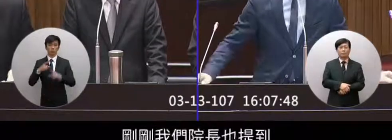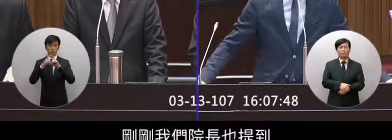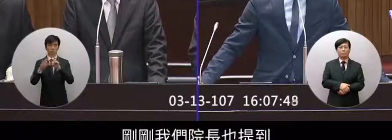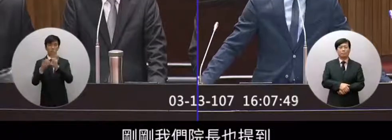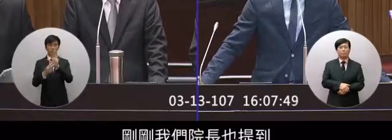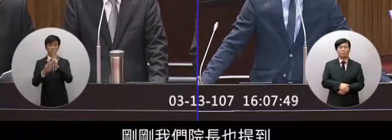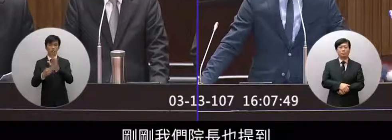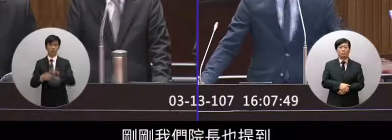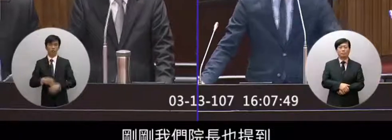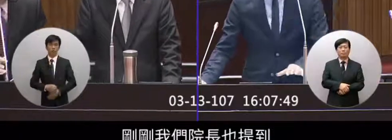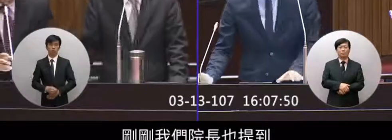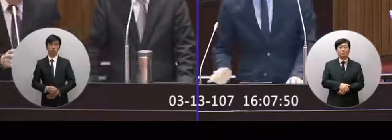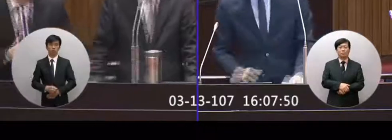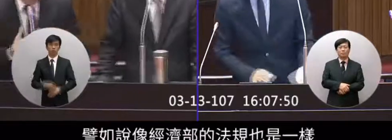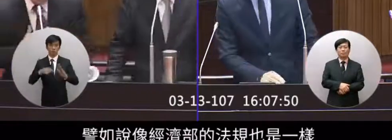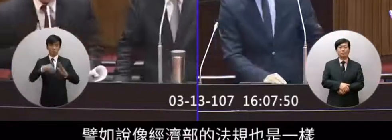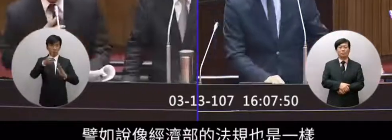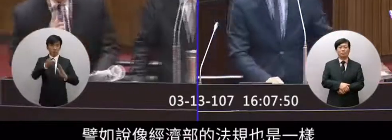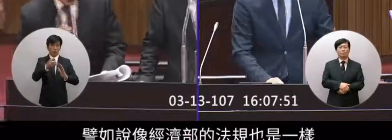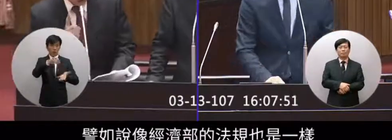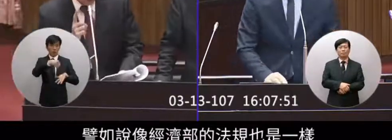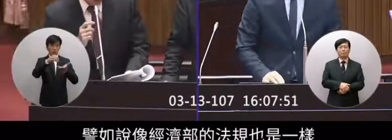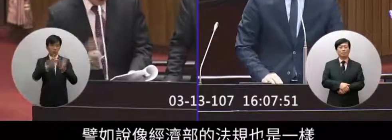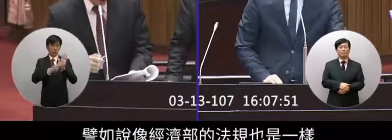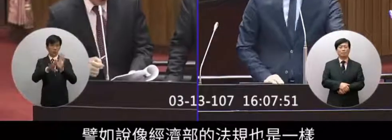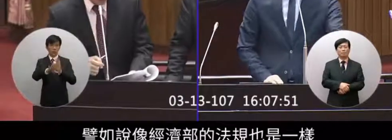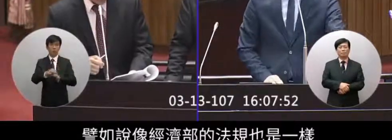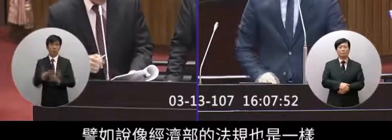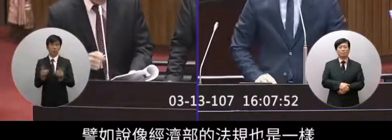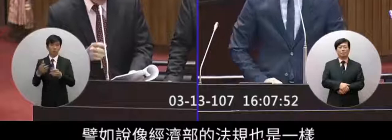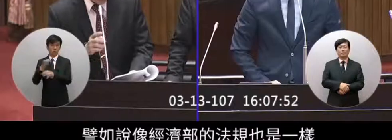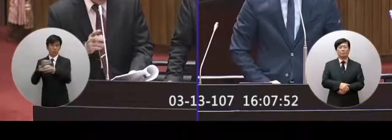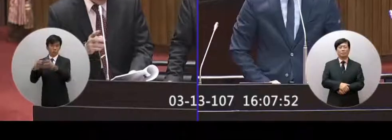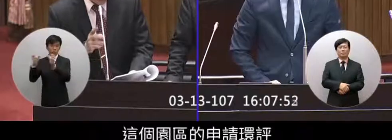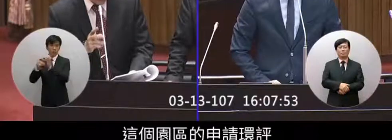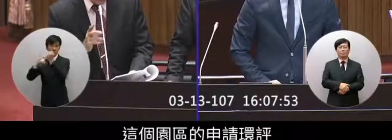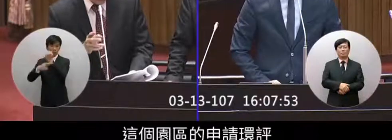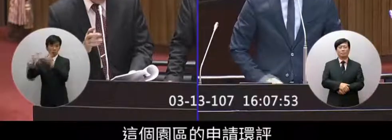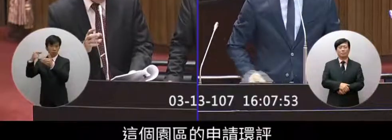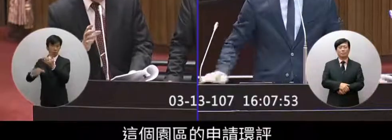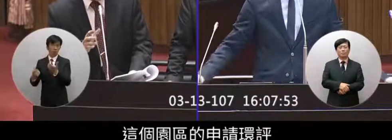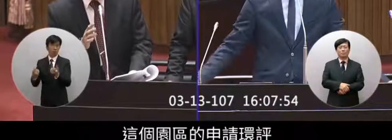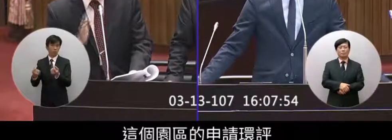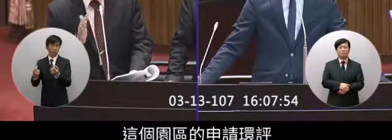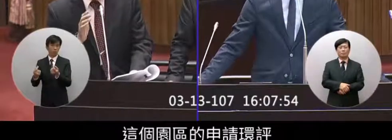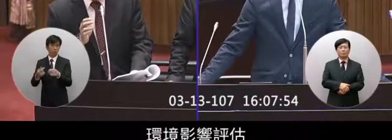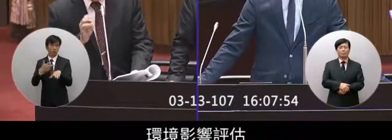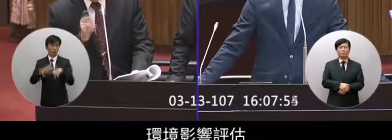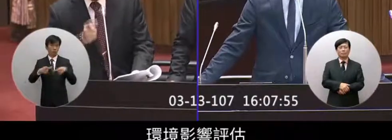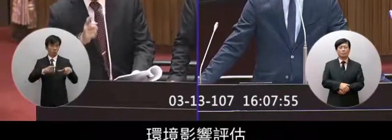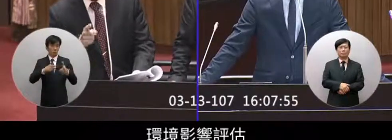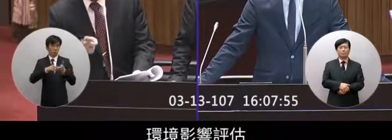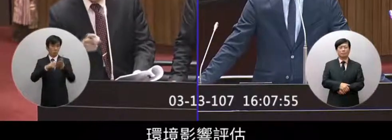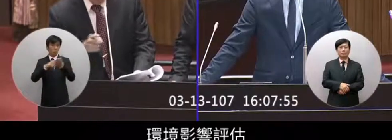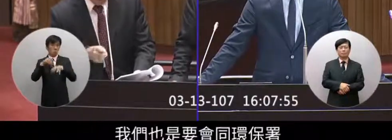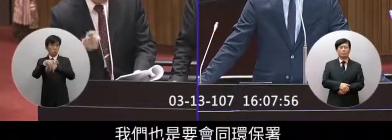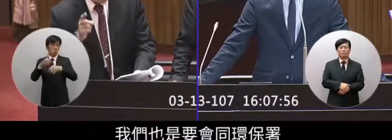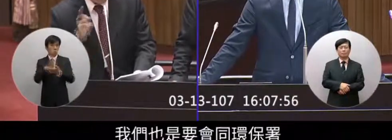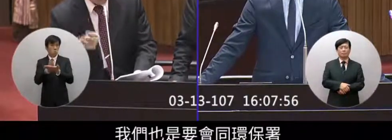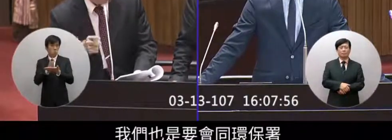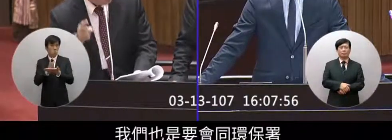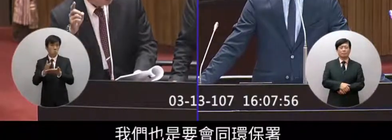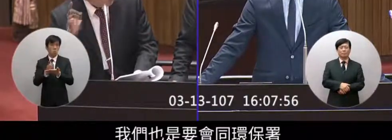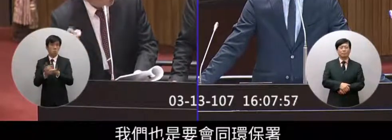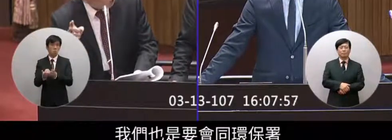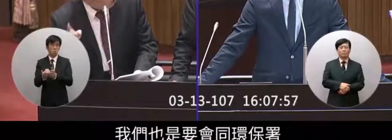一下。刚刚我们院长也提到，比如说像经济部的法规也是一样，这个 N7 的申请环境影响评估，我